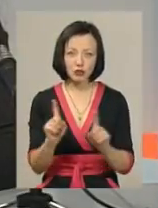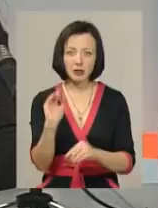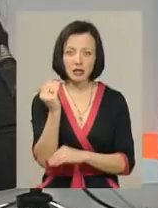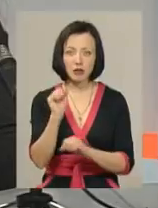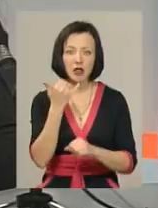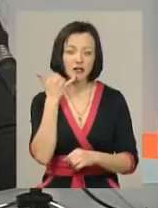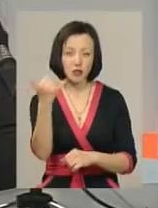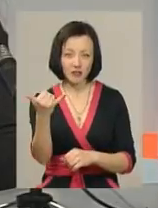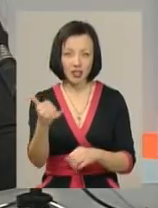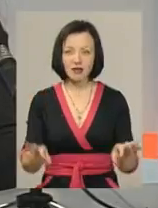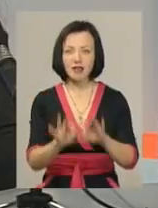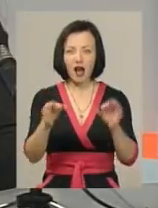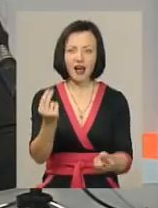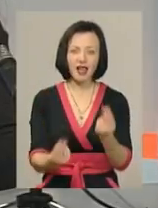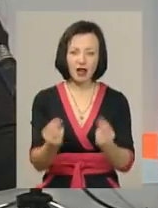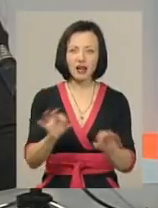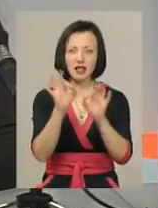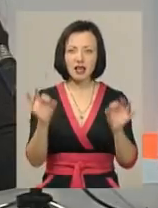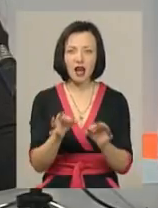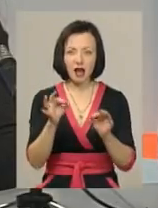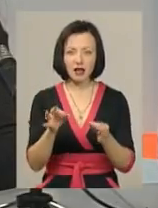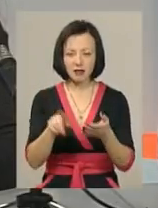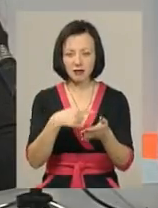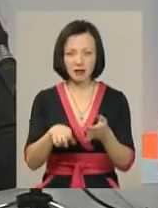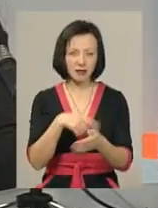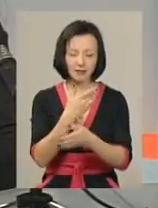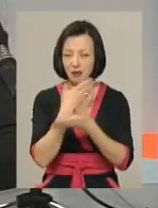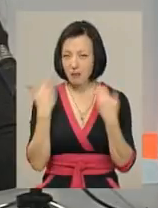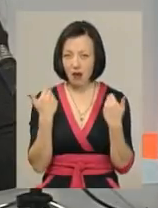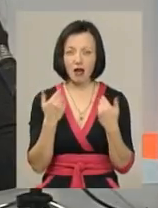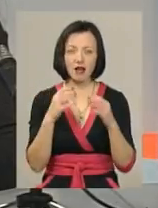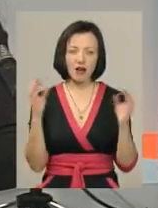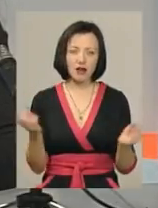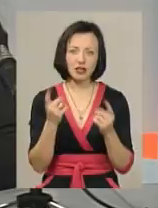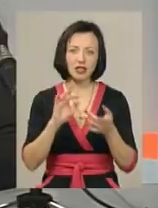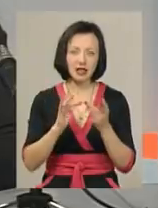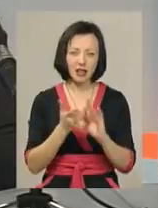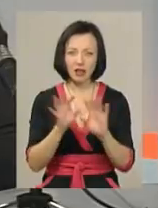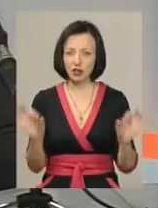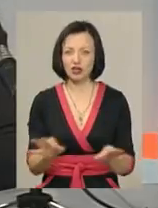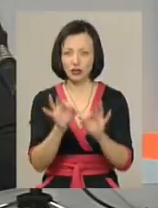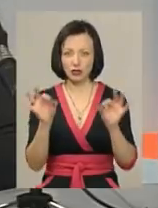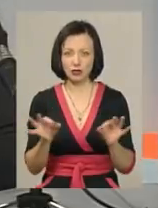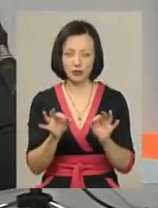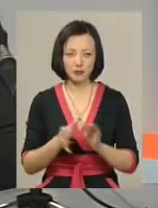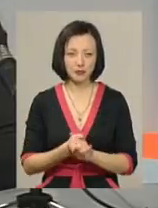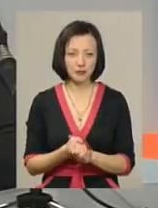дитина могла зв'язатися ніяких Ігор ніяких наворотів в тому телефоні немає Тобто ніяких соцмереж ніяких